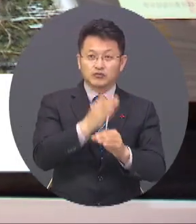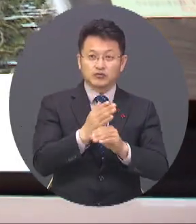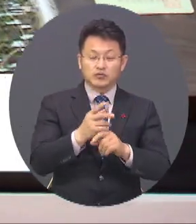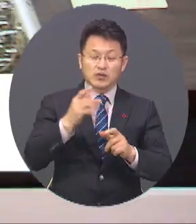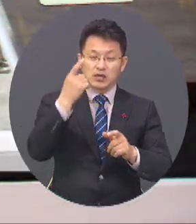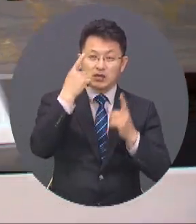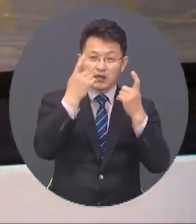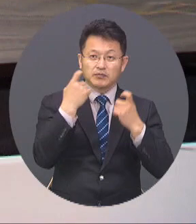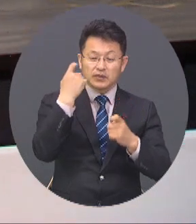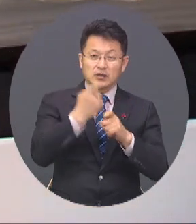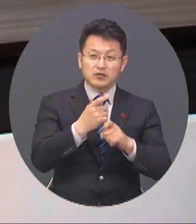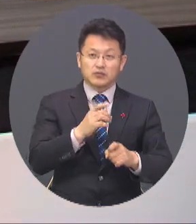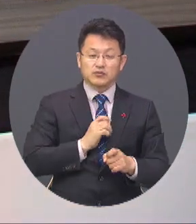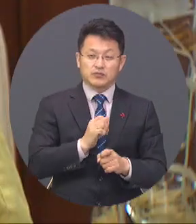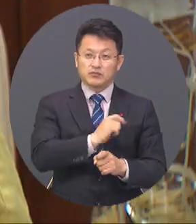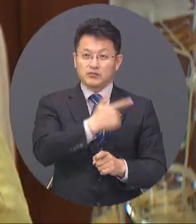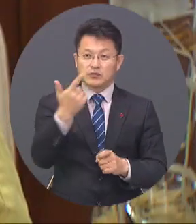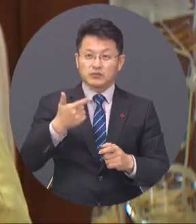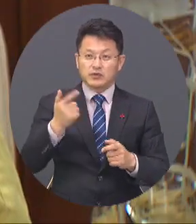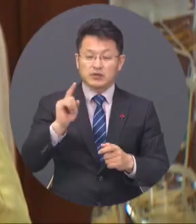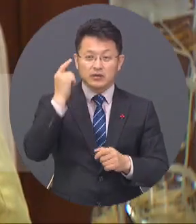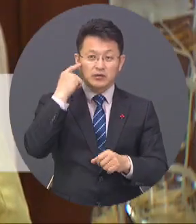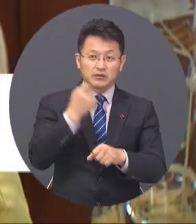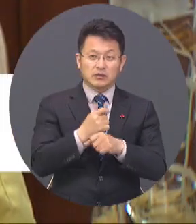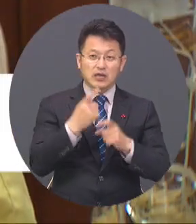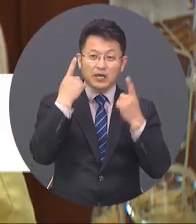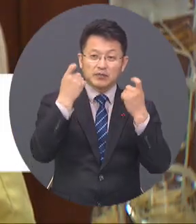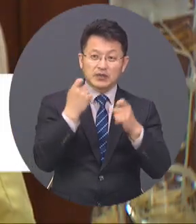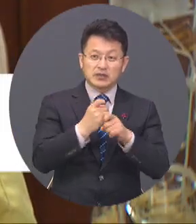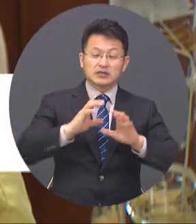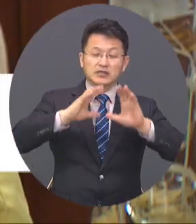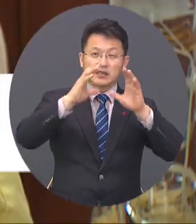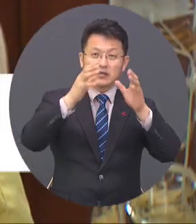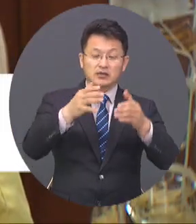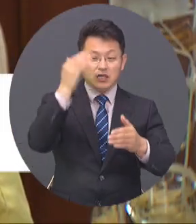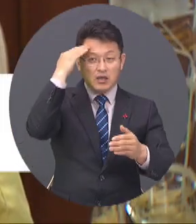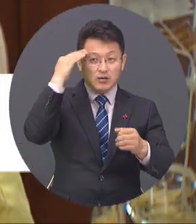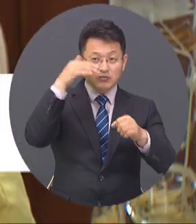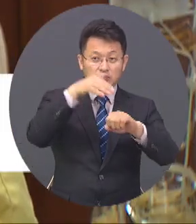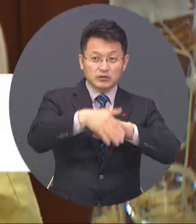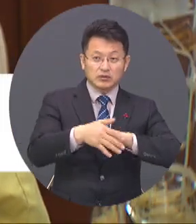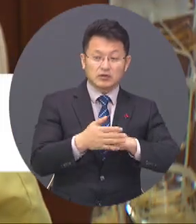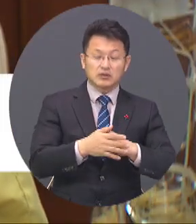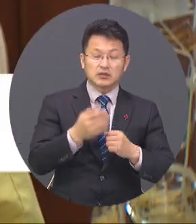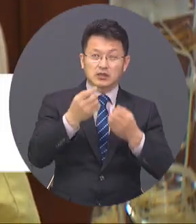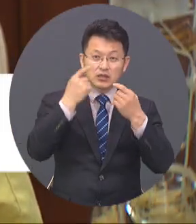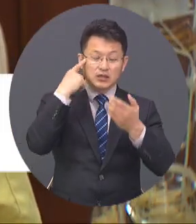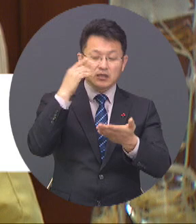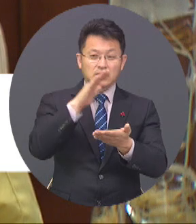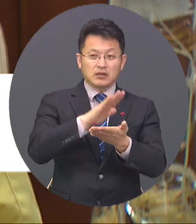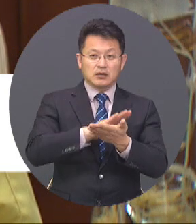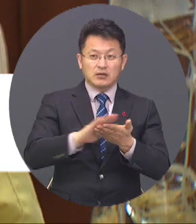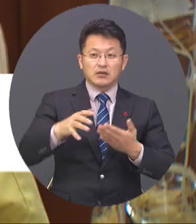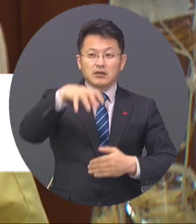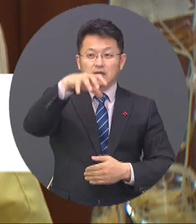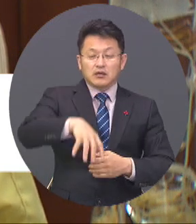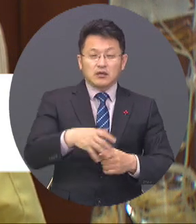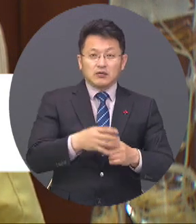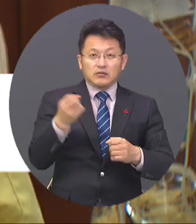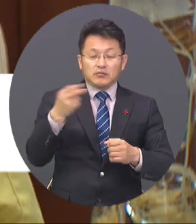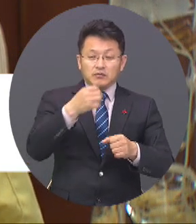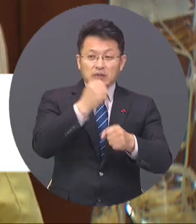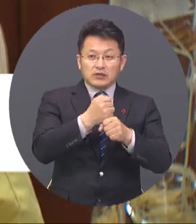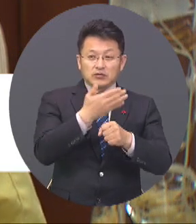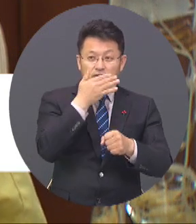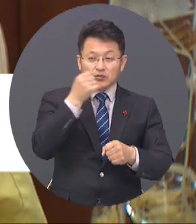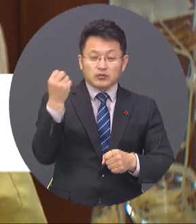위상을 높여 갈 계획입니다 명랑이 세계적으로 또 한국적으로 어 힐링의 장소로 그를 자리매김을